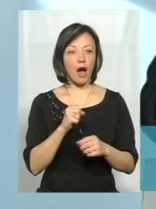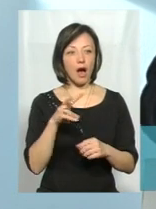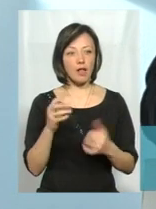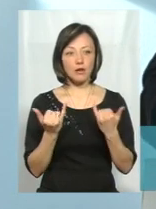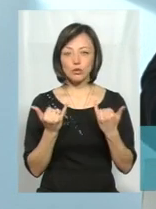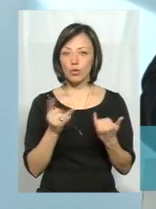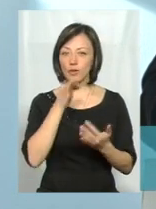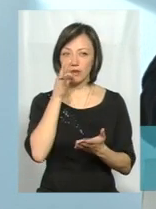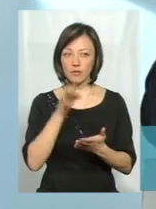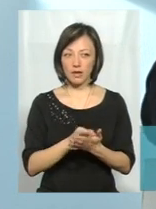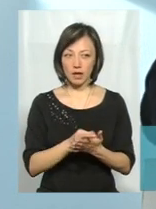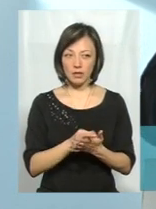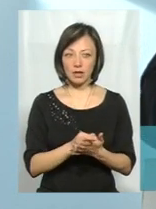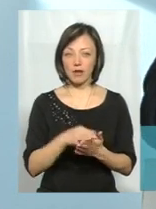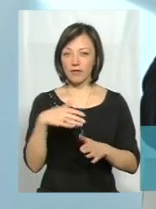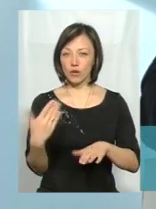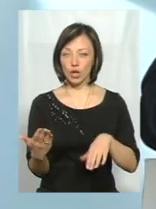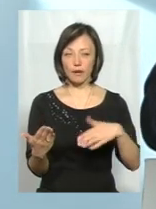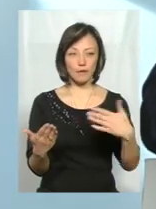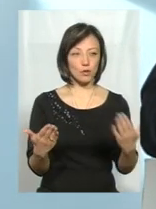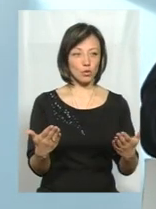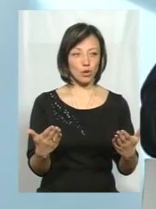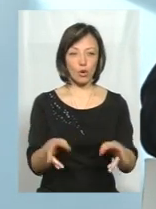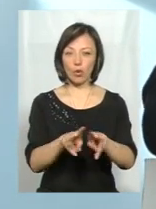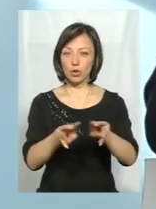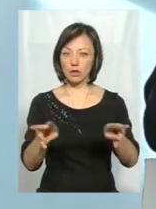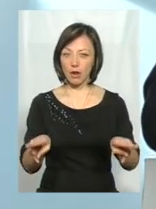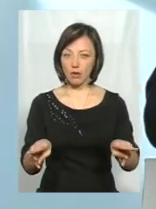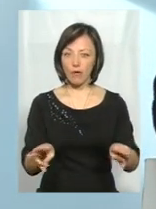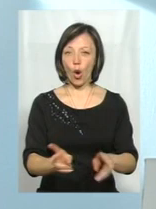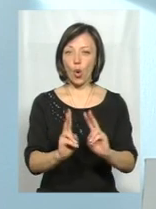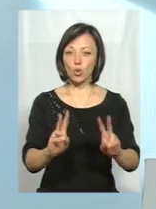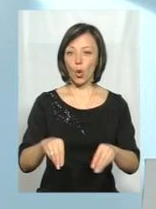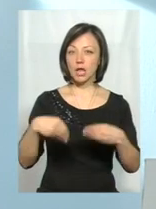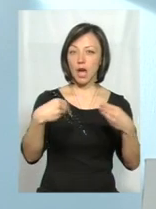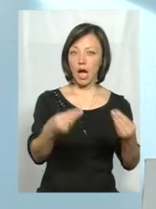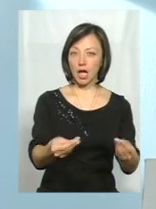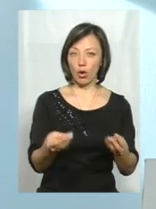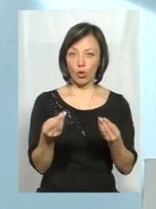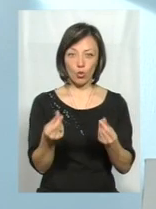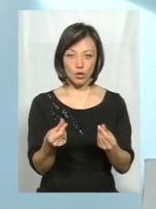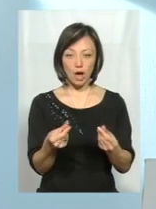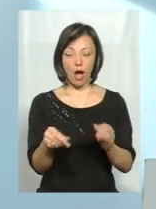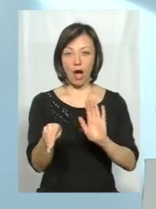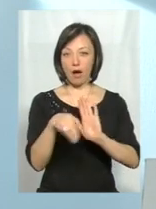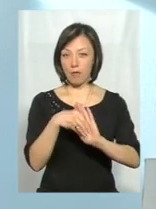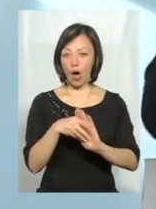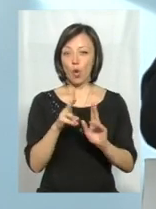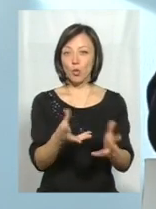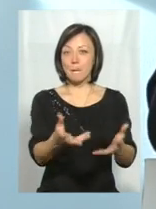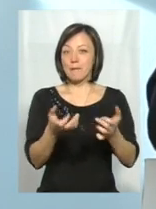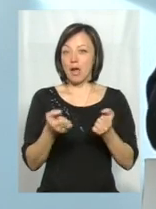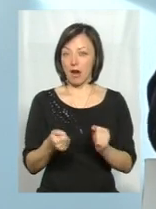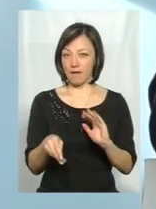сьогодні відповідальність і в одних, і в других однакова. Той, хто дає гроші або взятку, і той, хто